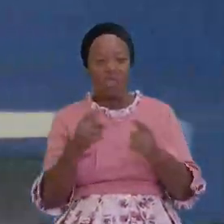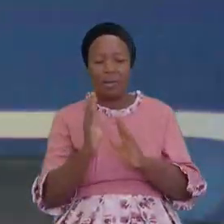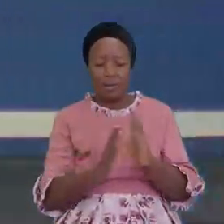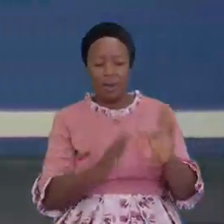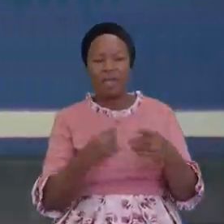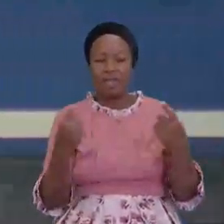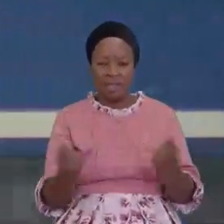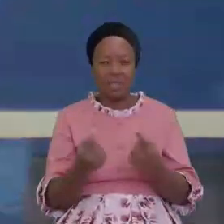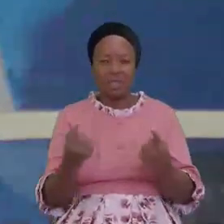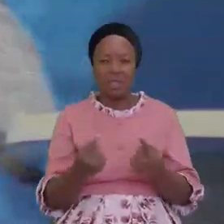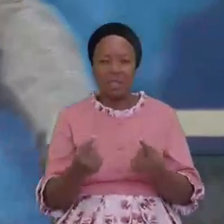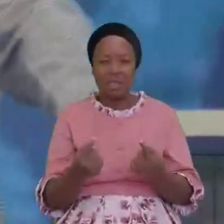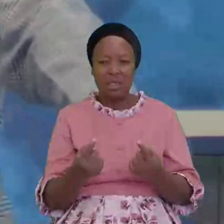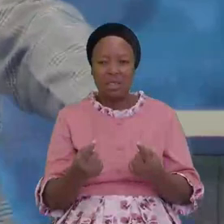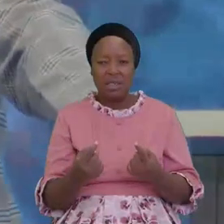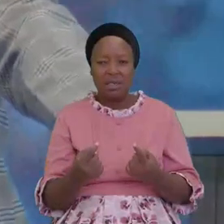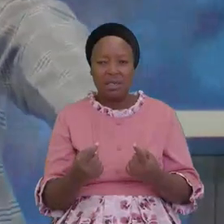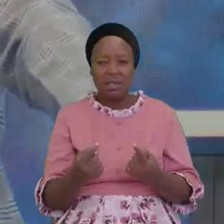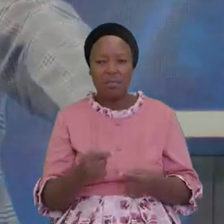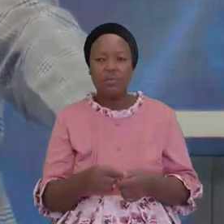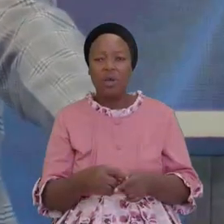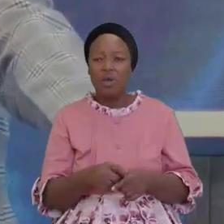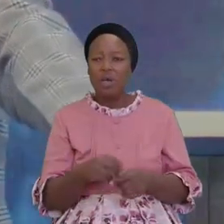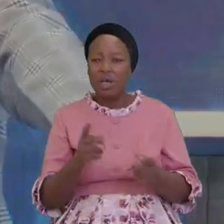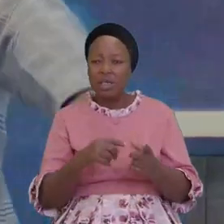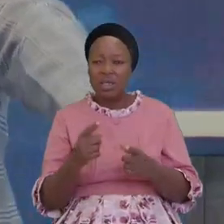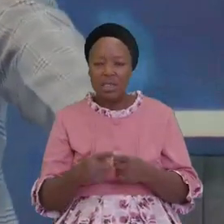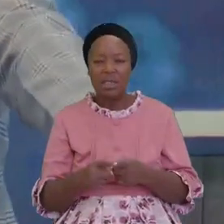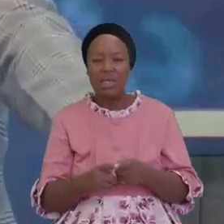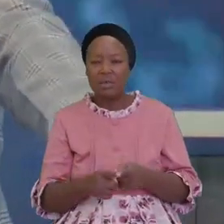Une pensée qui a les pensées du péché